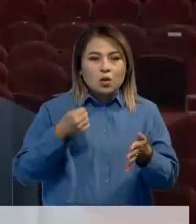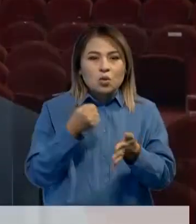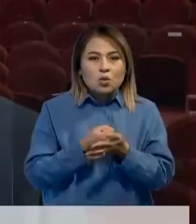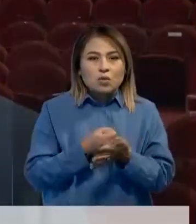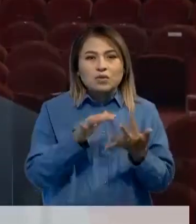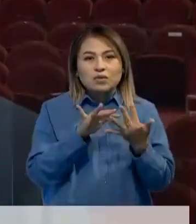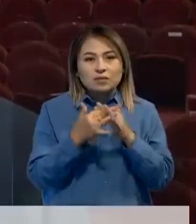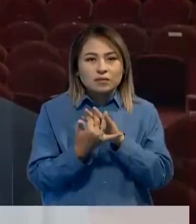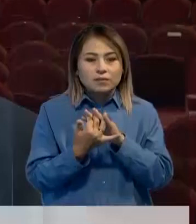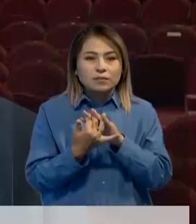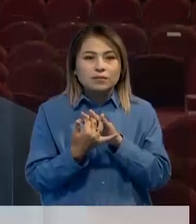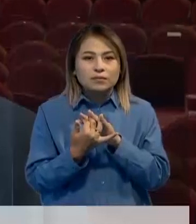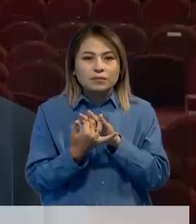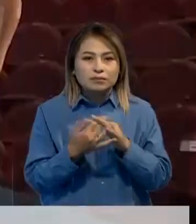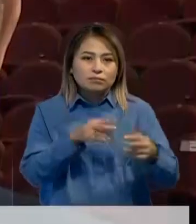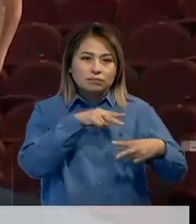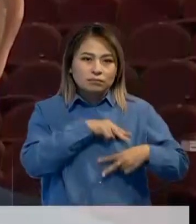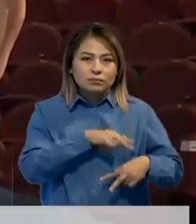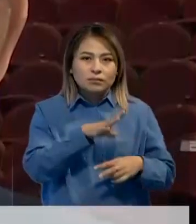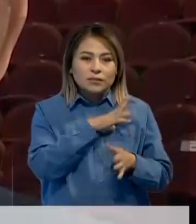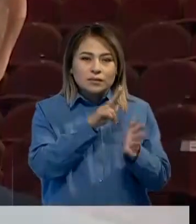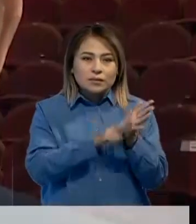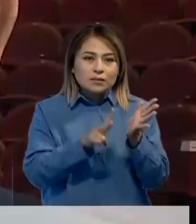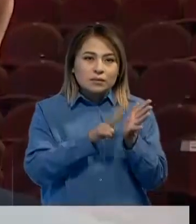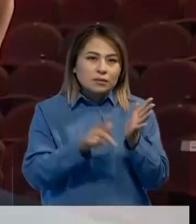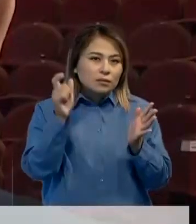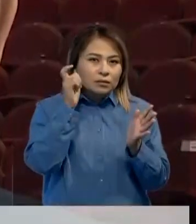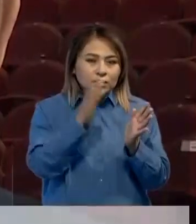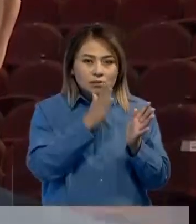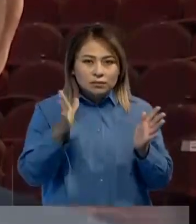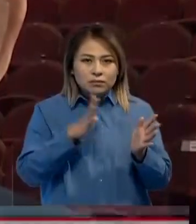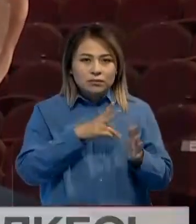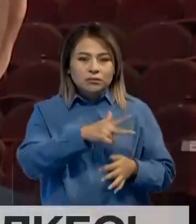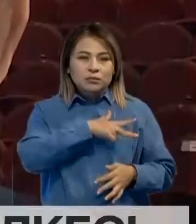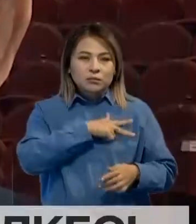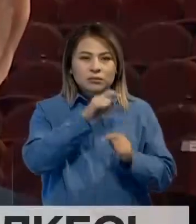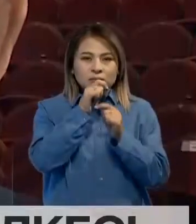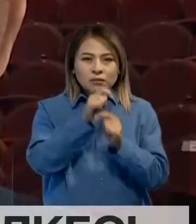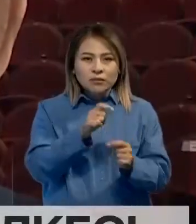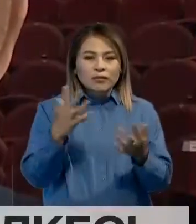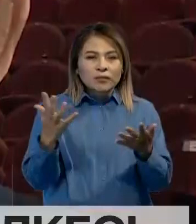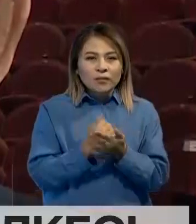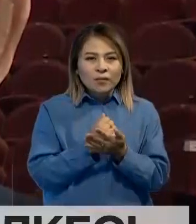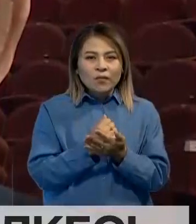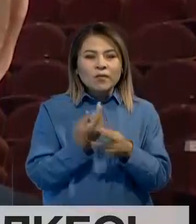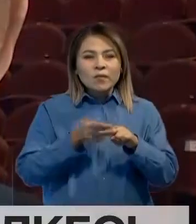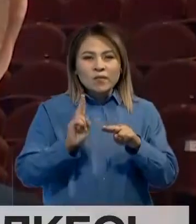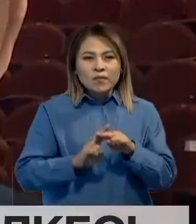арада еңбек еттім. 80 жастан асқанда парасат ордын berip marapattap jatır. Sol